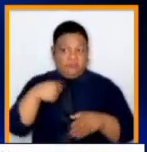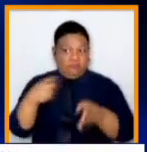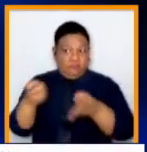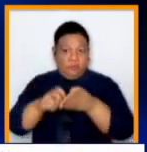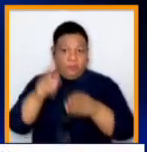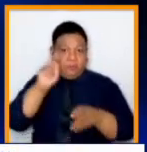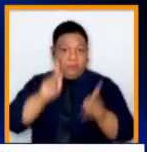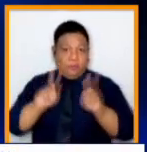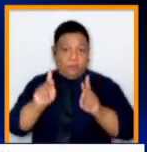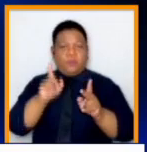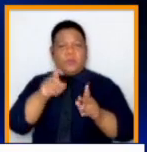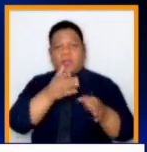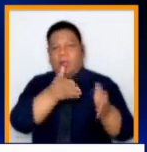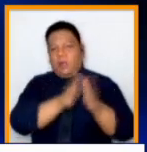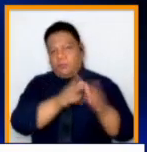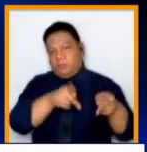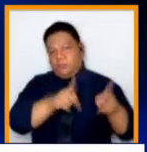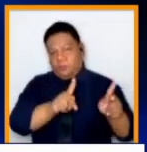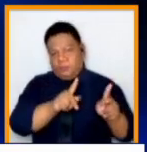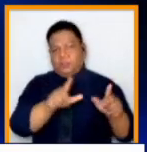permits.